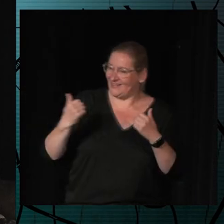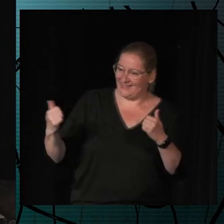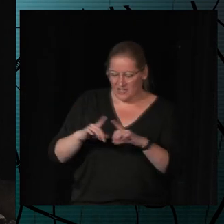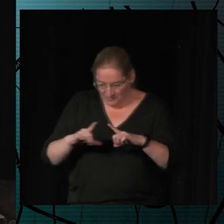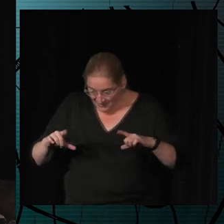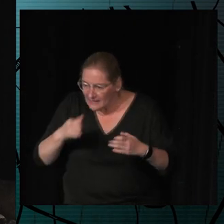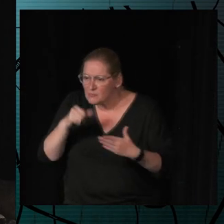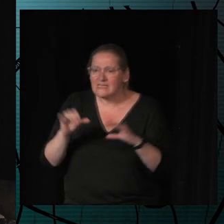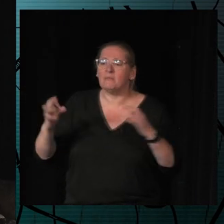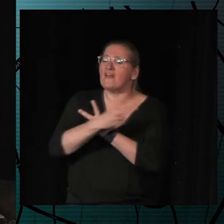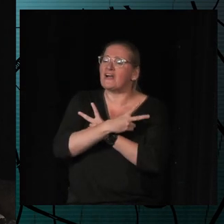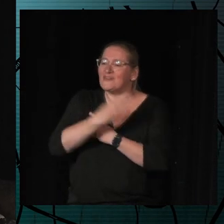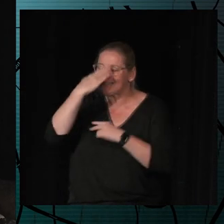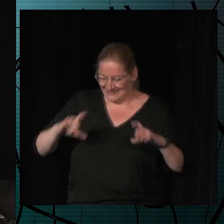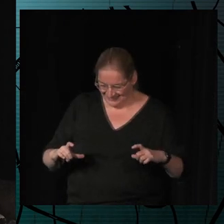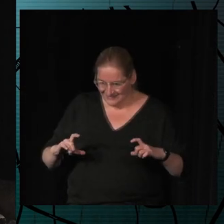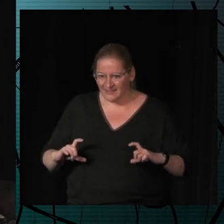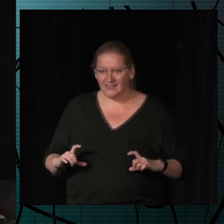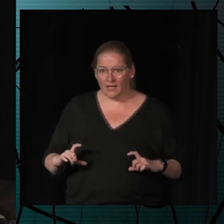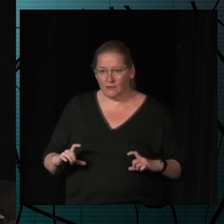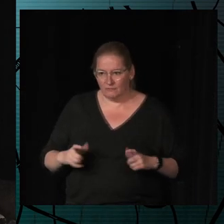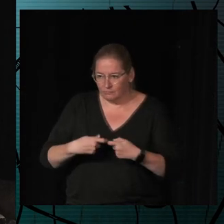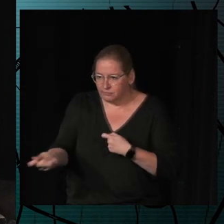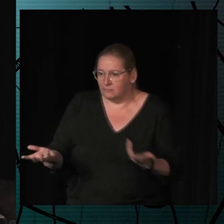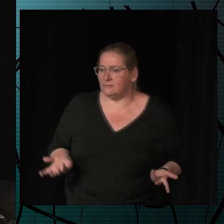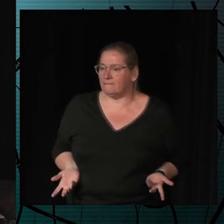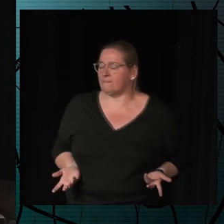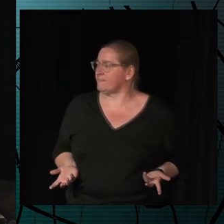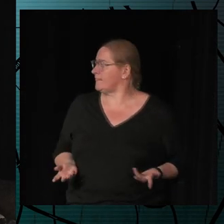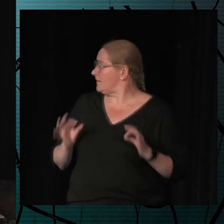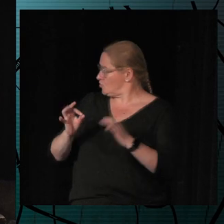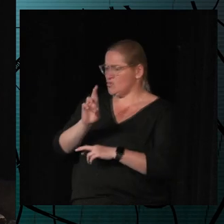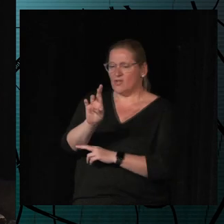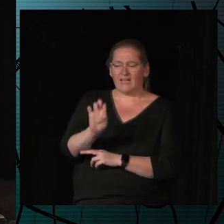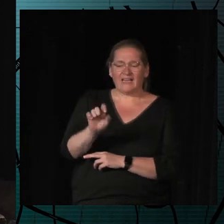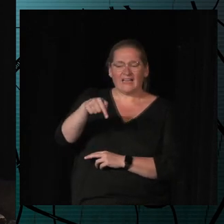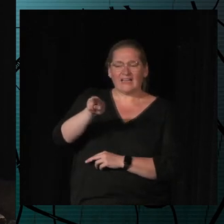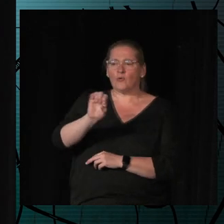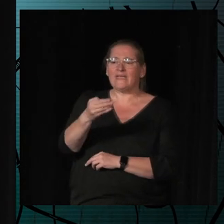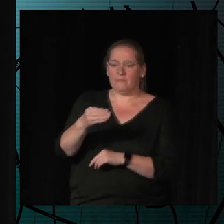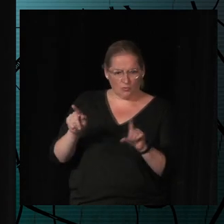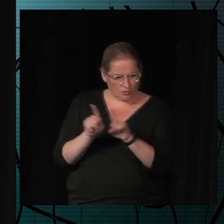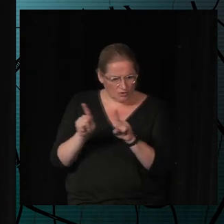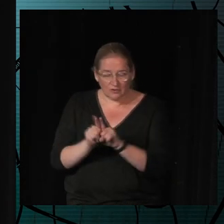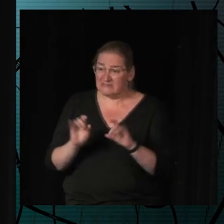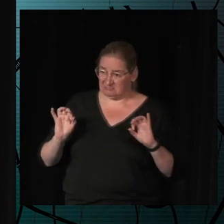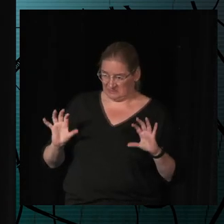postales de vacances quoi c'est ça ou de c'est exactement ça et justement plam c'est aussi un jeu qui a un ancrage territorial plutôt spécifique donc dans